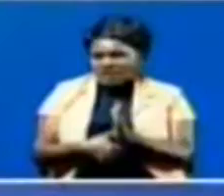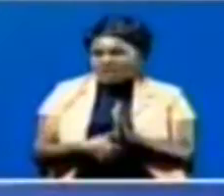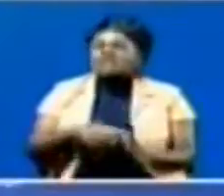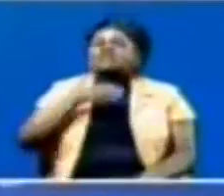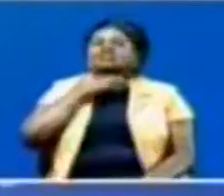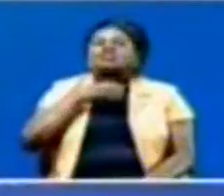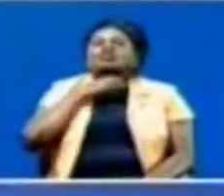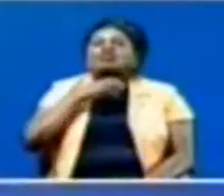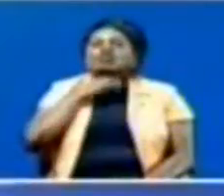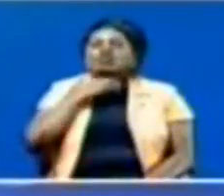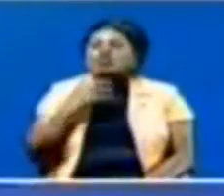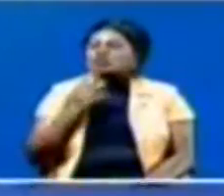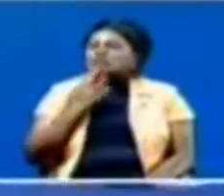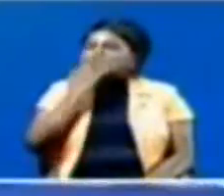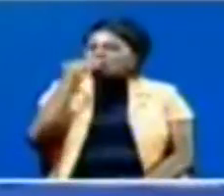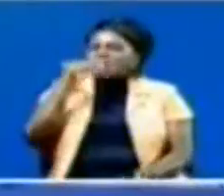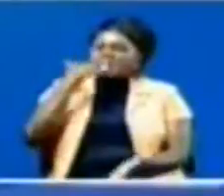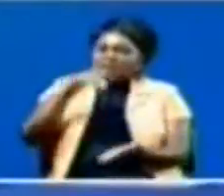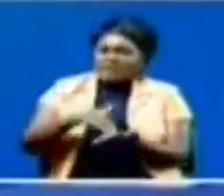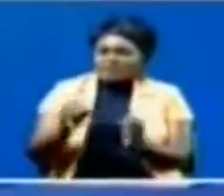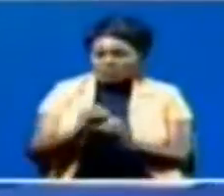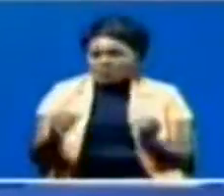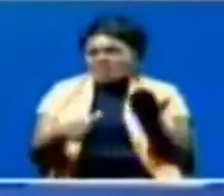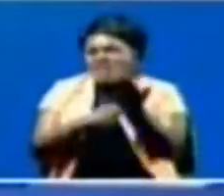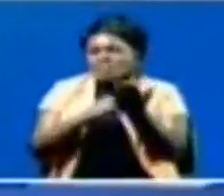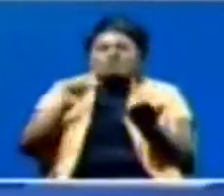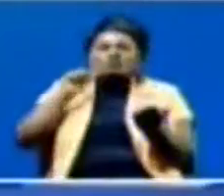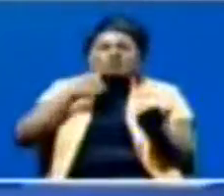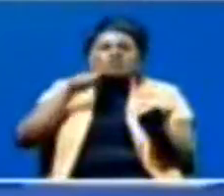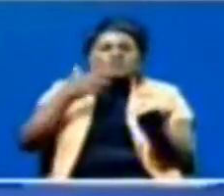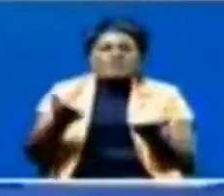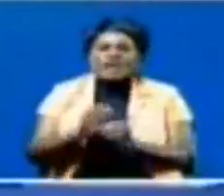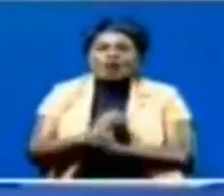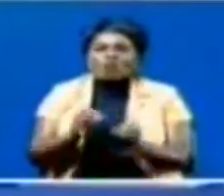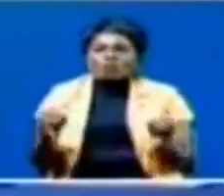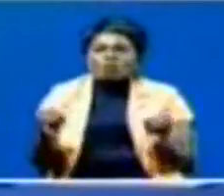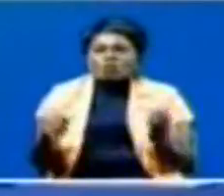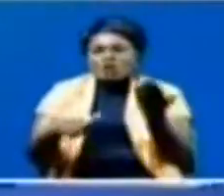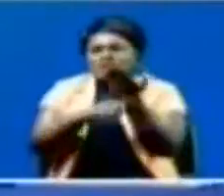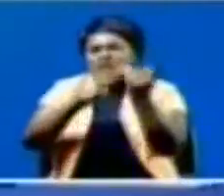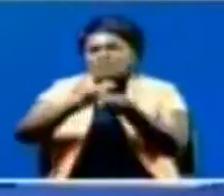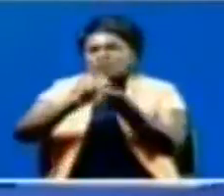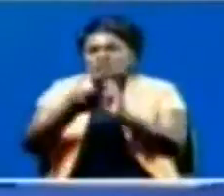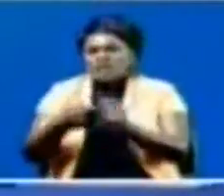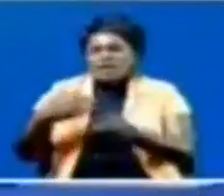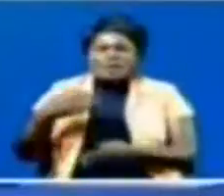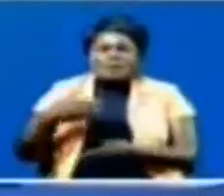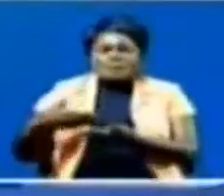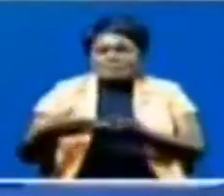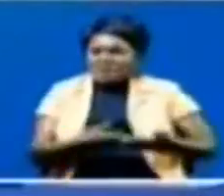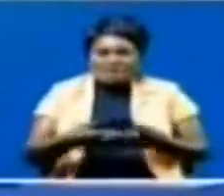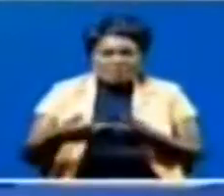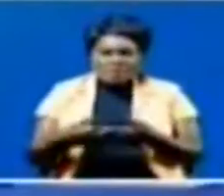chokoleti, sijui na viua maua haya motena, na majina mazuri mazuri, sasa majina yabadilika ile baby baby,